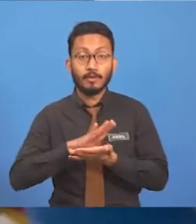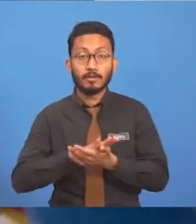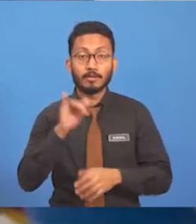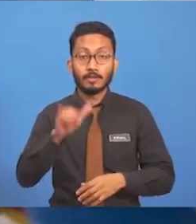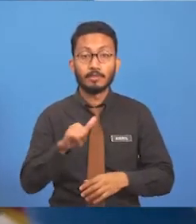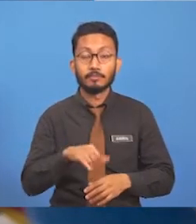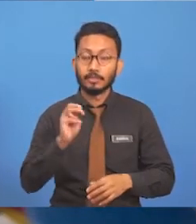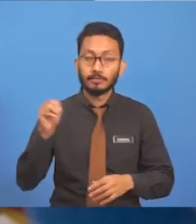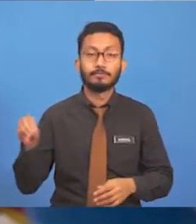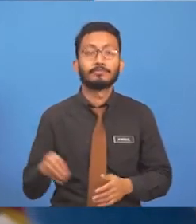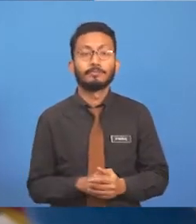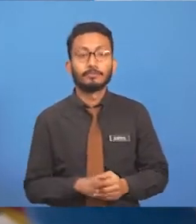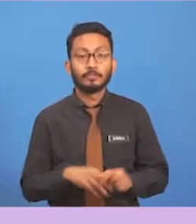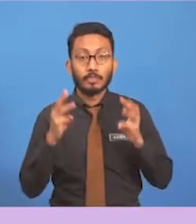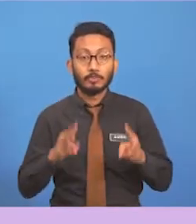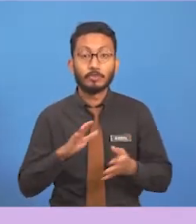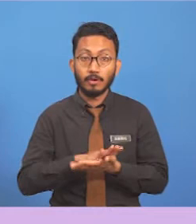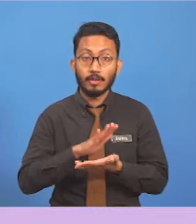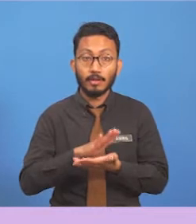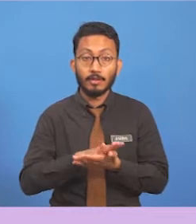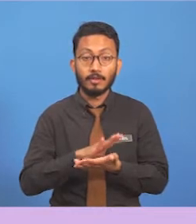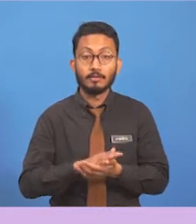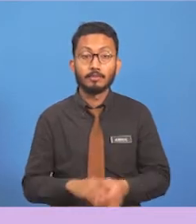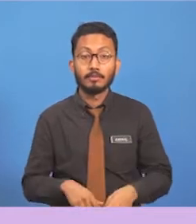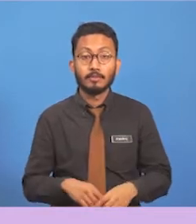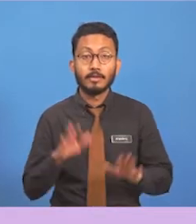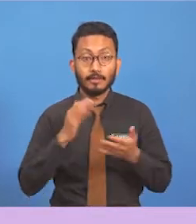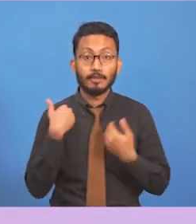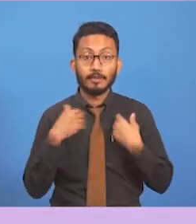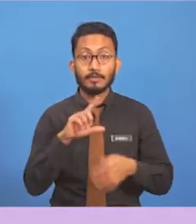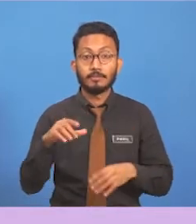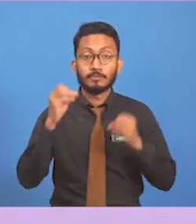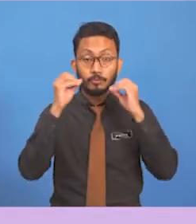warga sekolah terdiri dari para Guru Besar